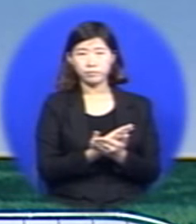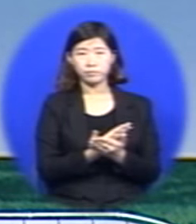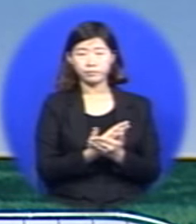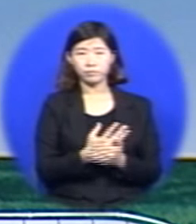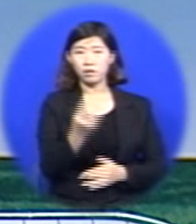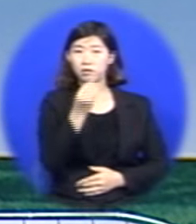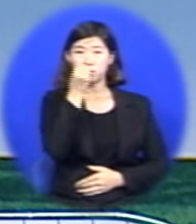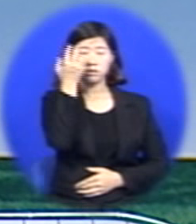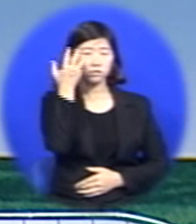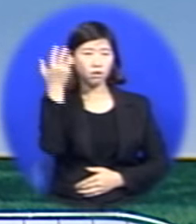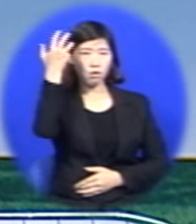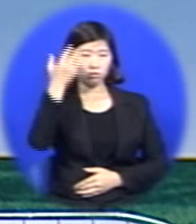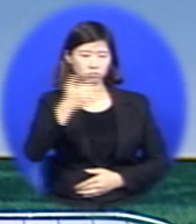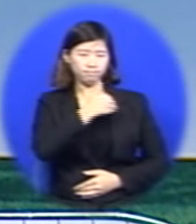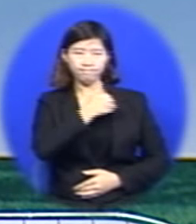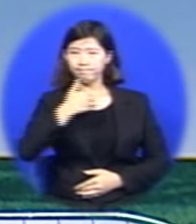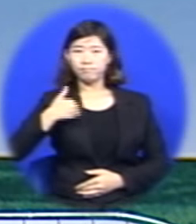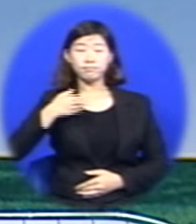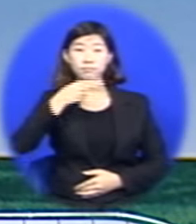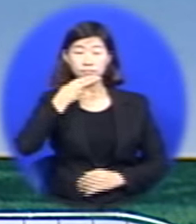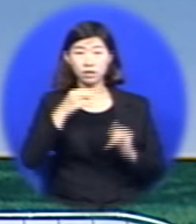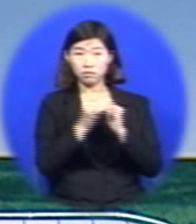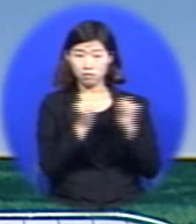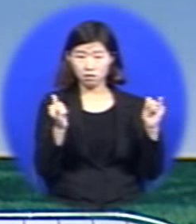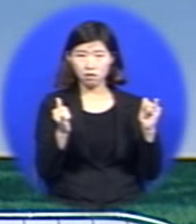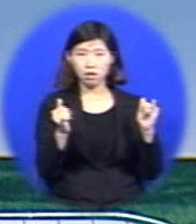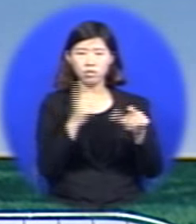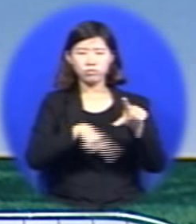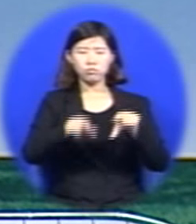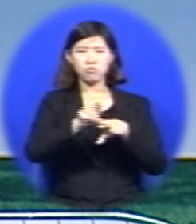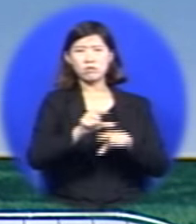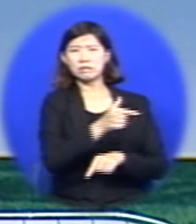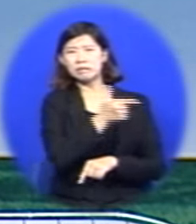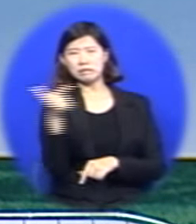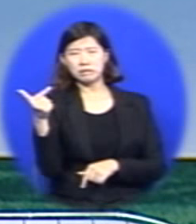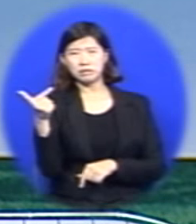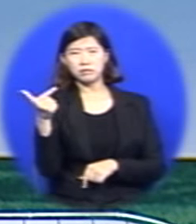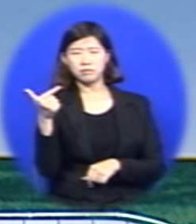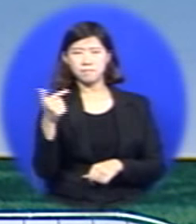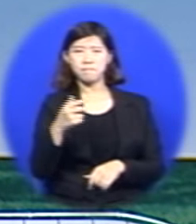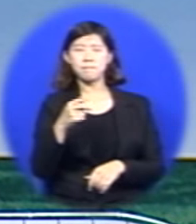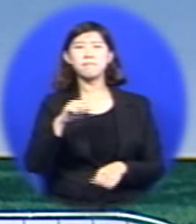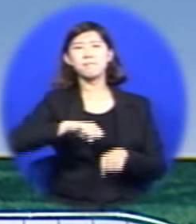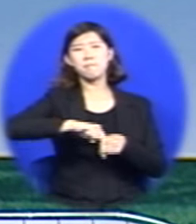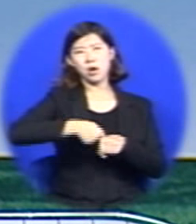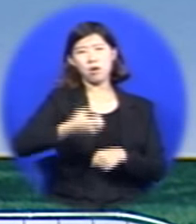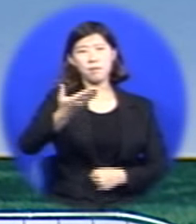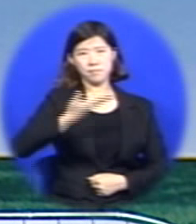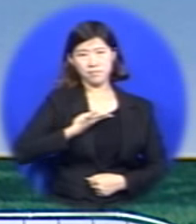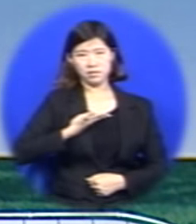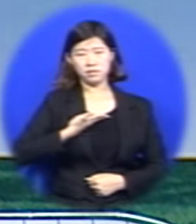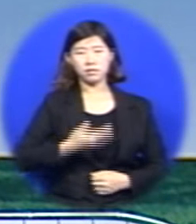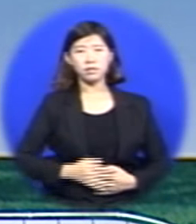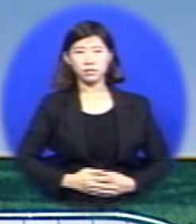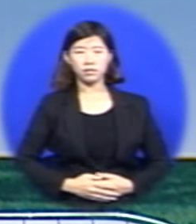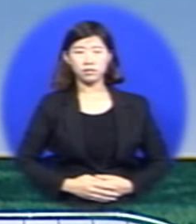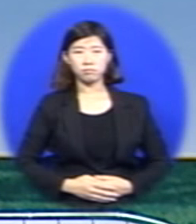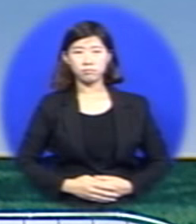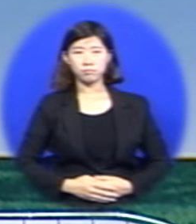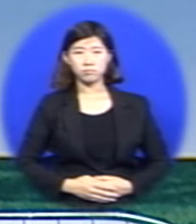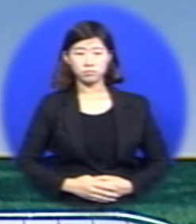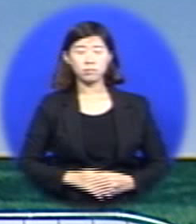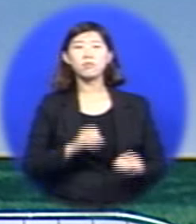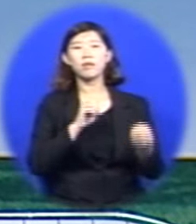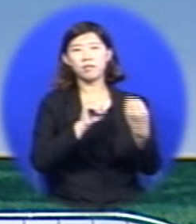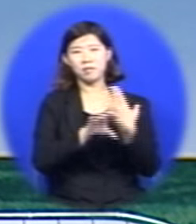성령에 충만하지 않은 사람은 더 큰 책망을 받고 책벌을 받아야 할 것입니다. 그렇게